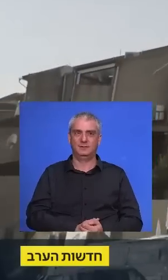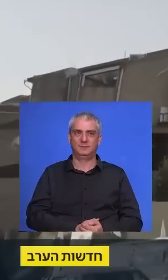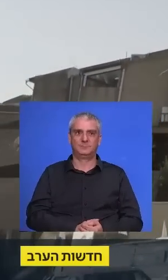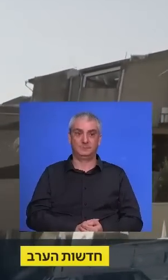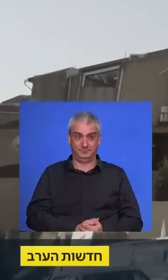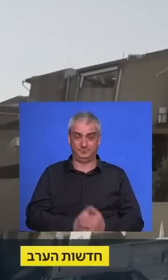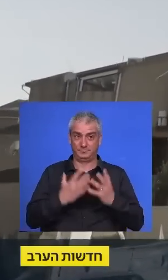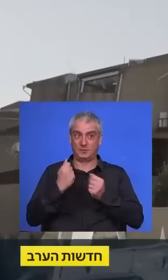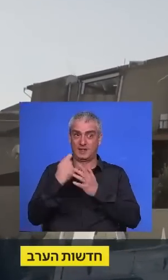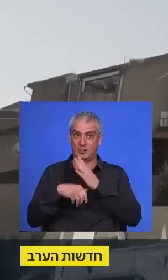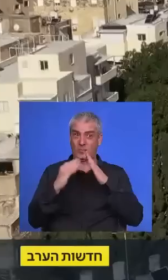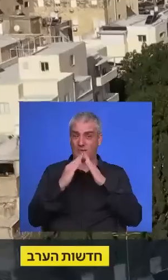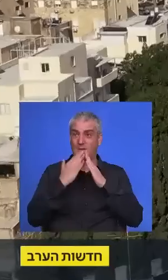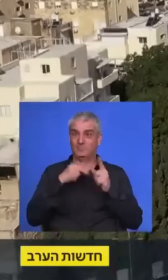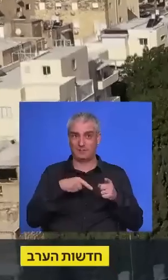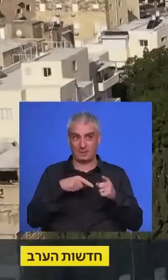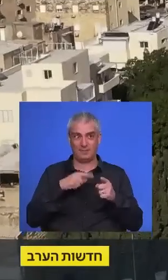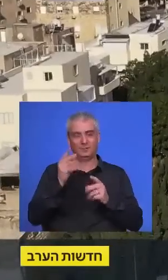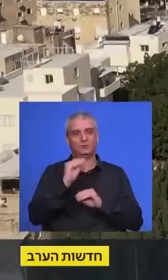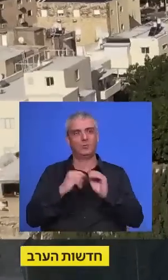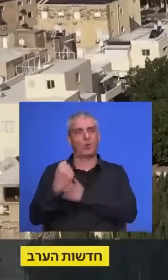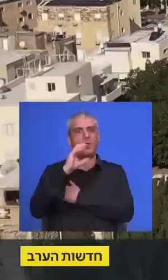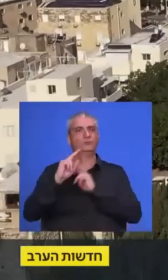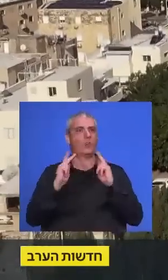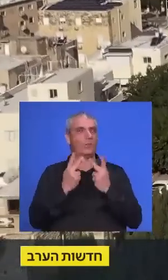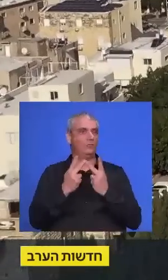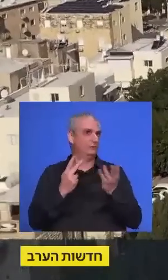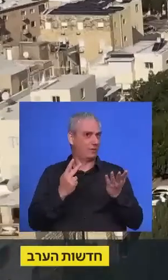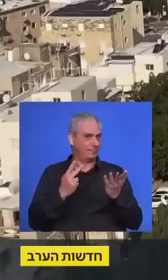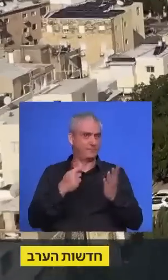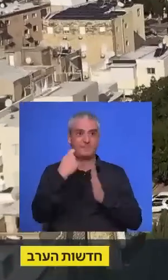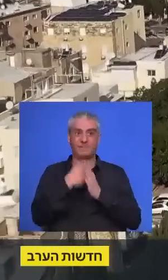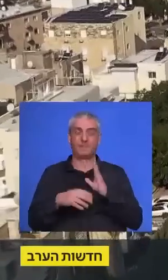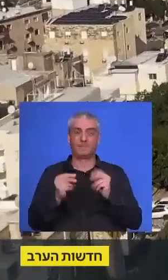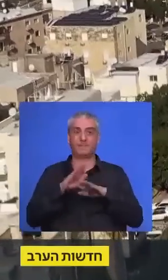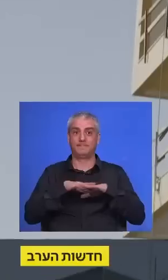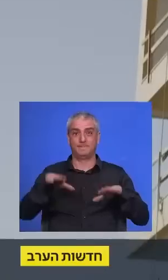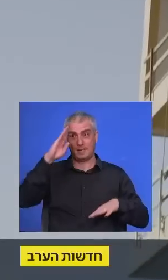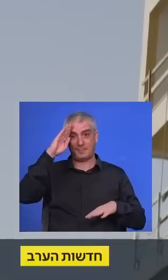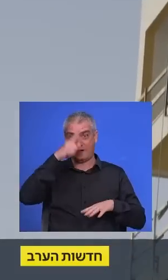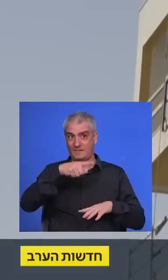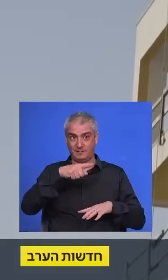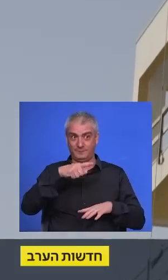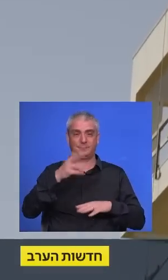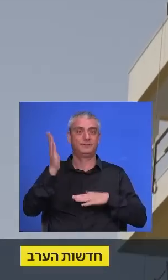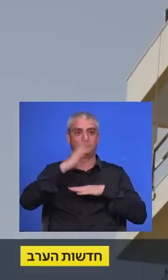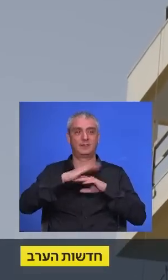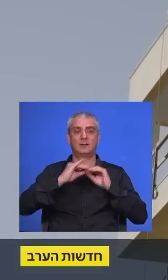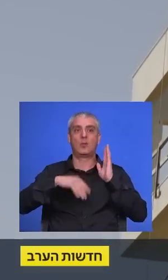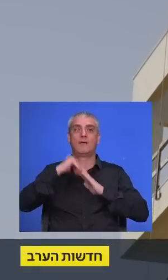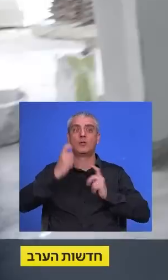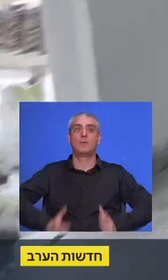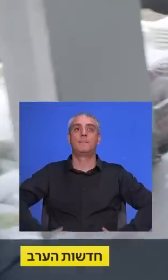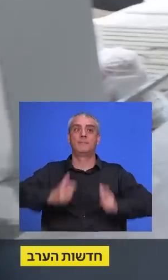כדי להצליח לקנות דירה בישראל, הם השתמשו בכוחה של הקבוצה ורכשו ביחד קרקע בחיפה. עליה החלו לבנות